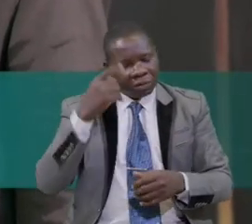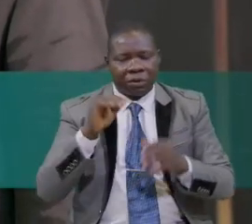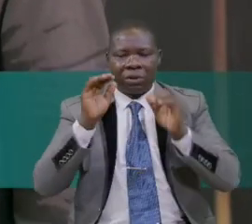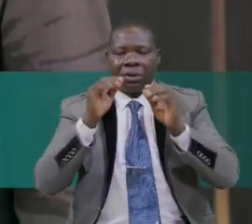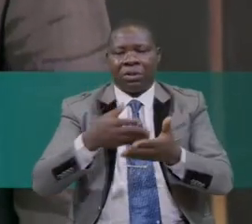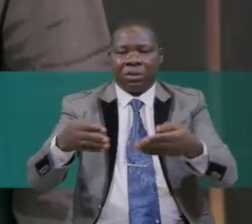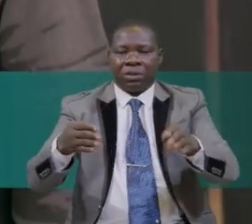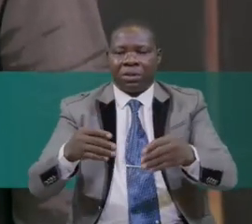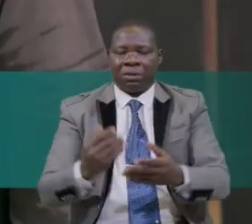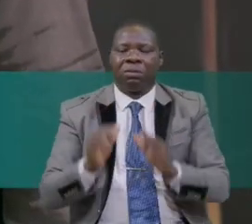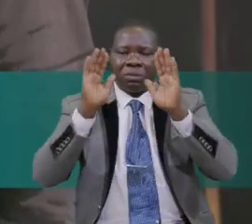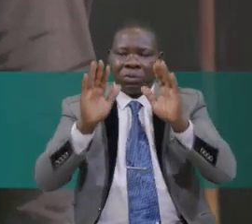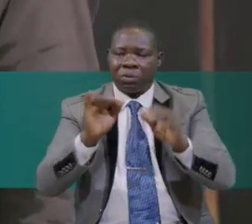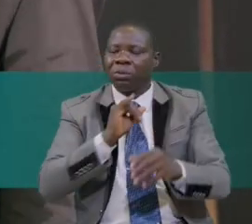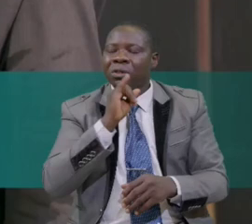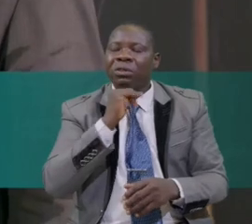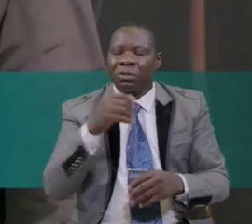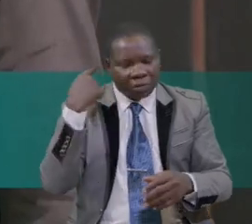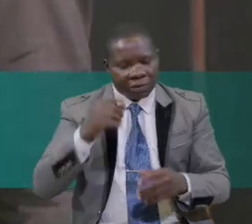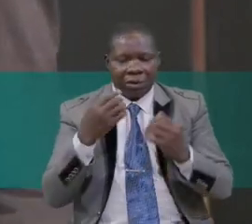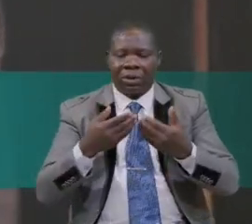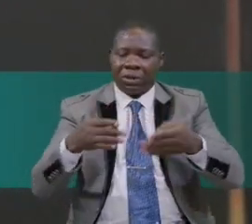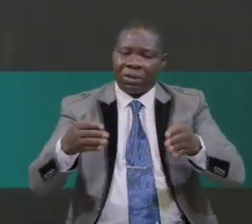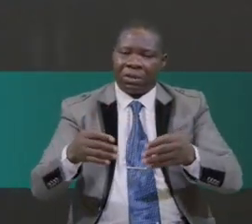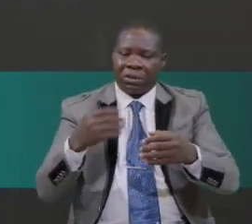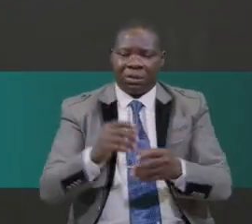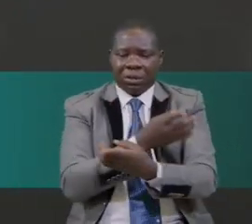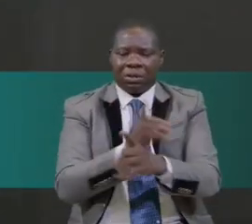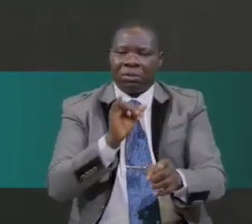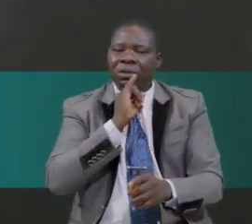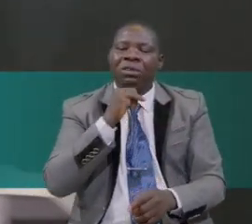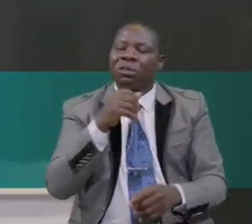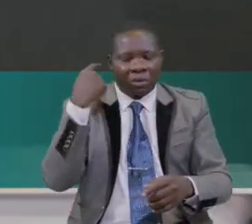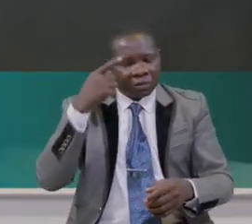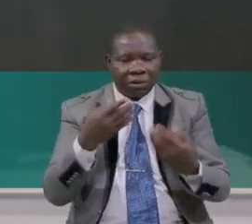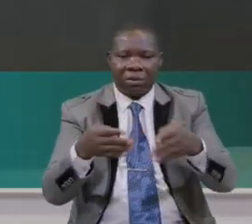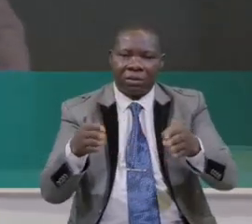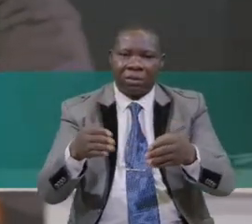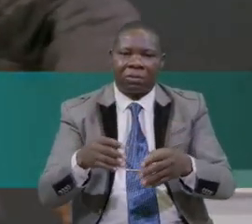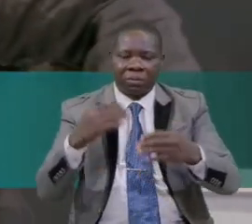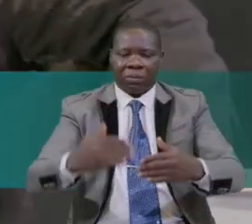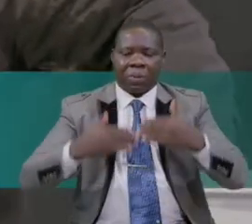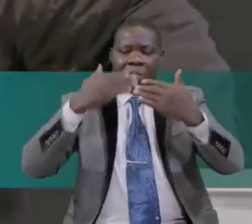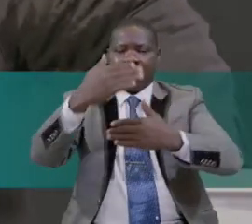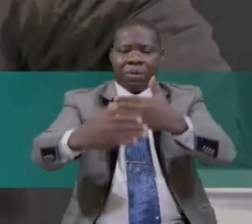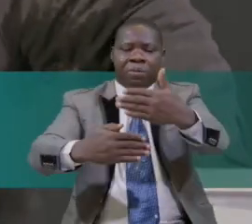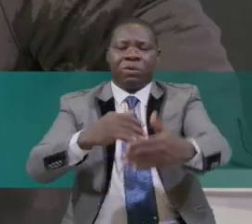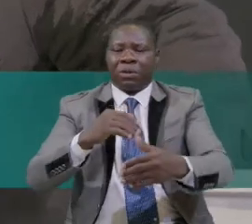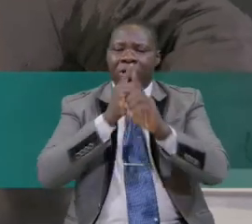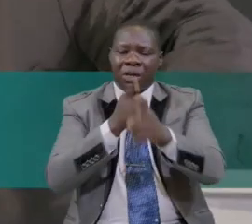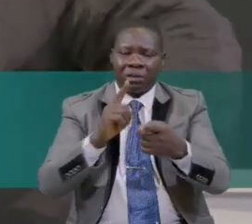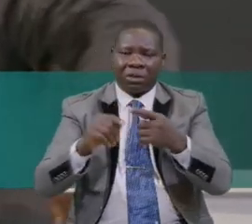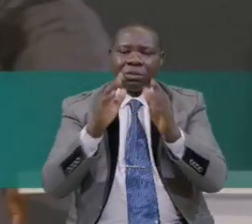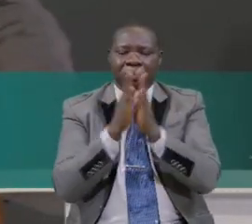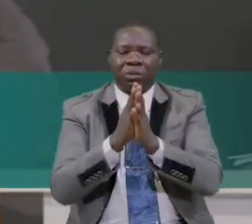vendre. La délivrance n'est pas à vendre. Les progrès, l'exaucement aux prières n'est pas